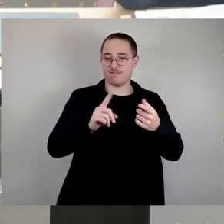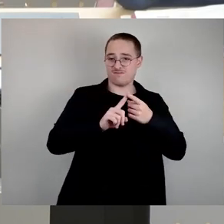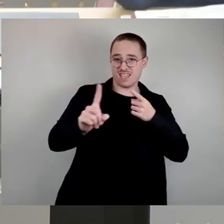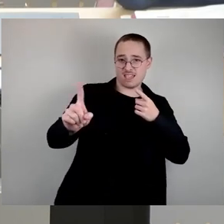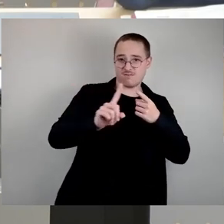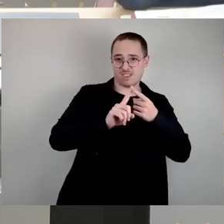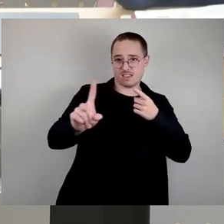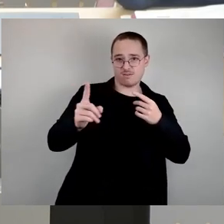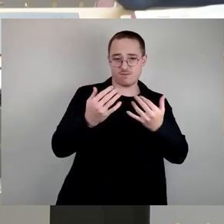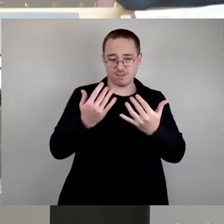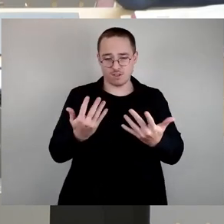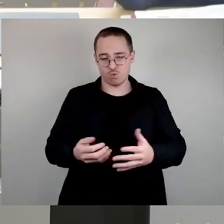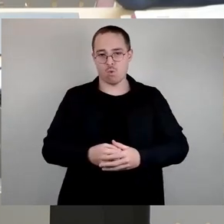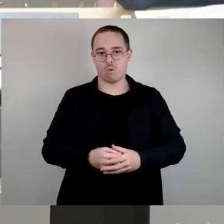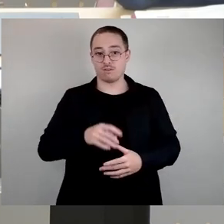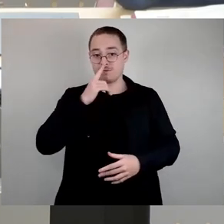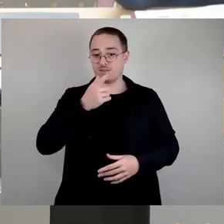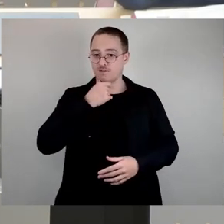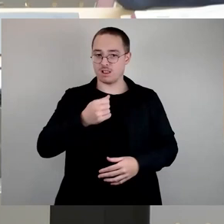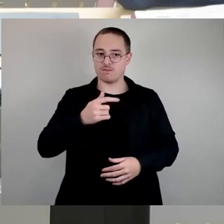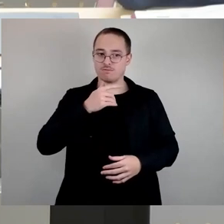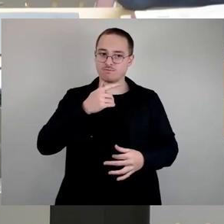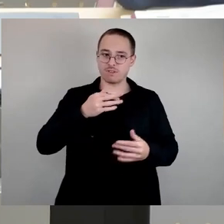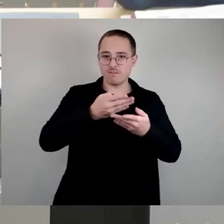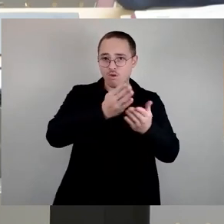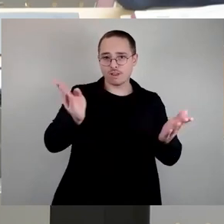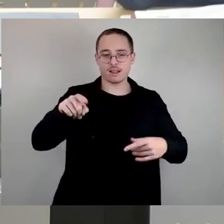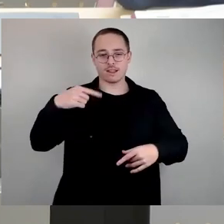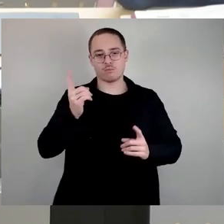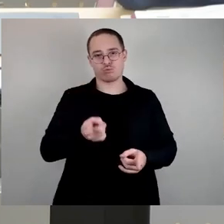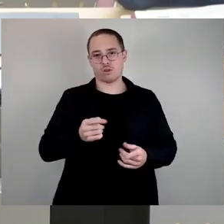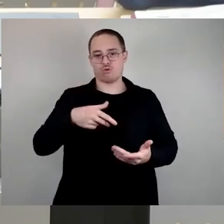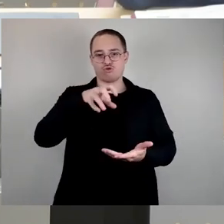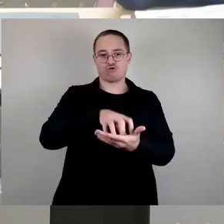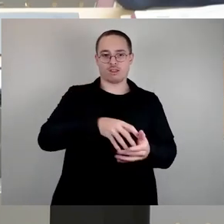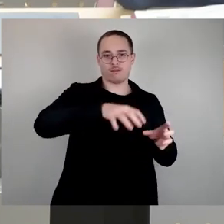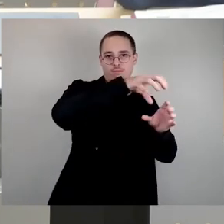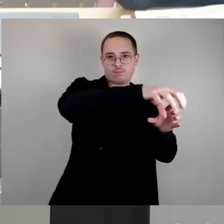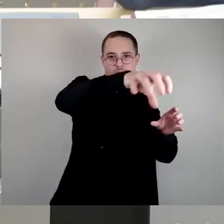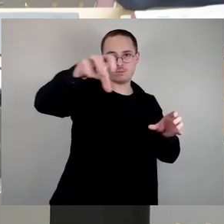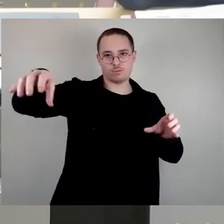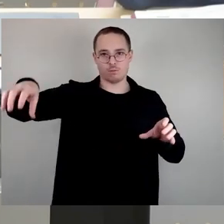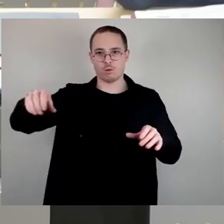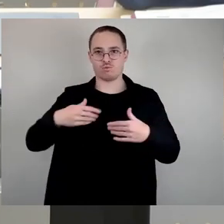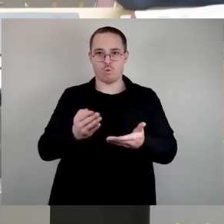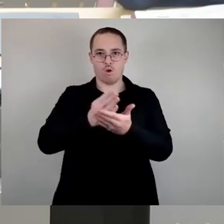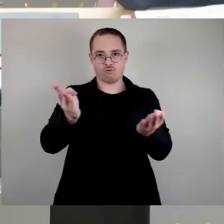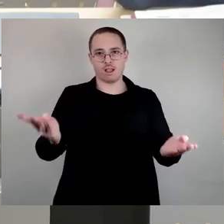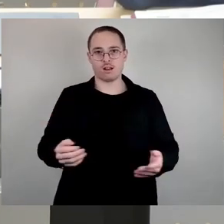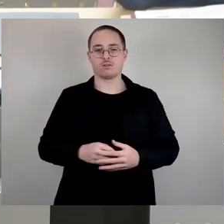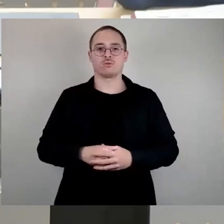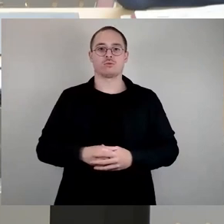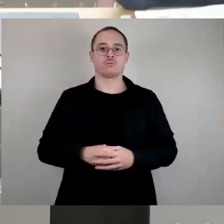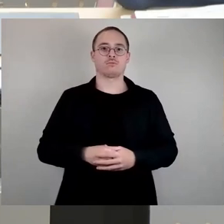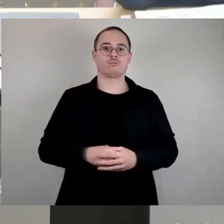ist so. Wenn wir das dort nicht machen, wird Skonto einen anderen Standort bringen. Die Wege werden dann in der Summe genauso, sie machen es gar